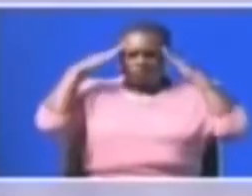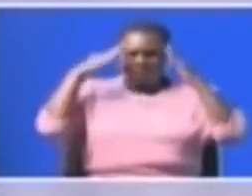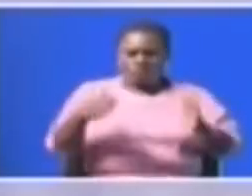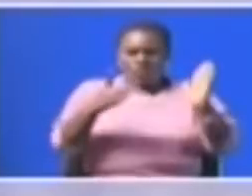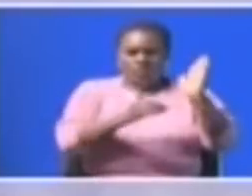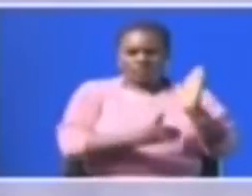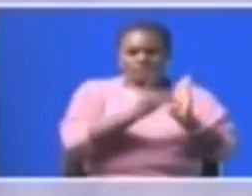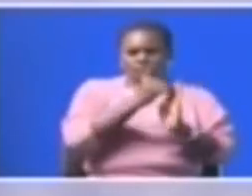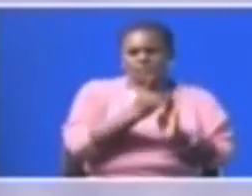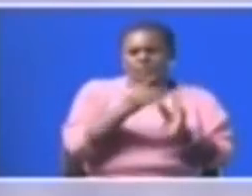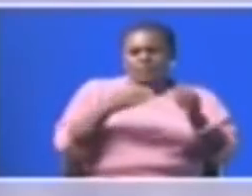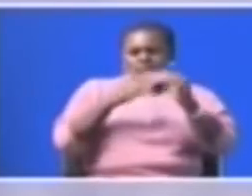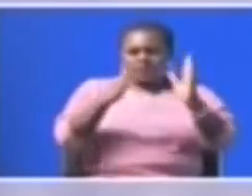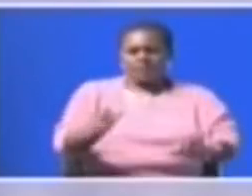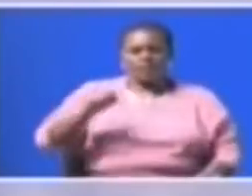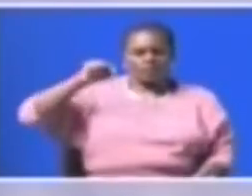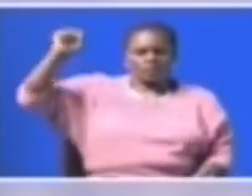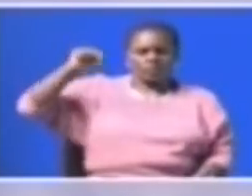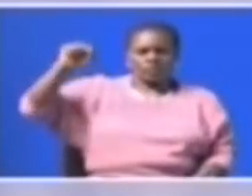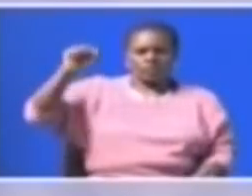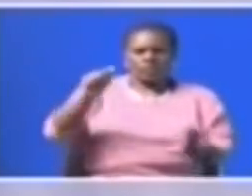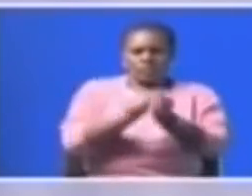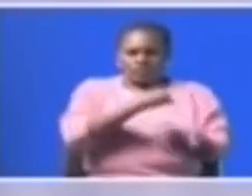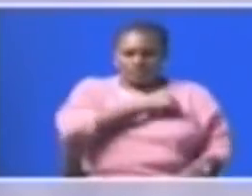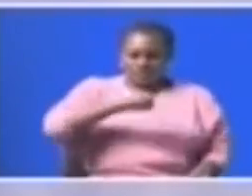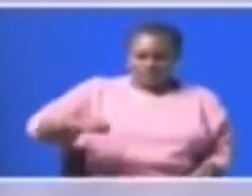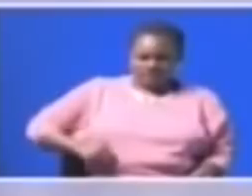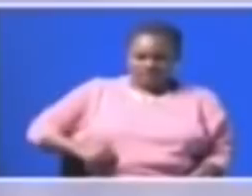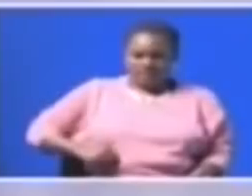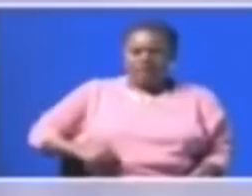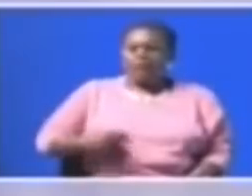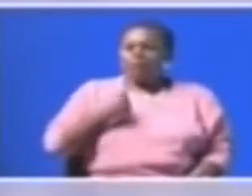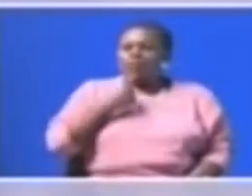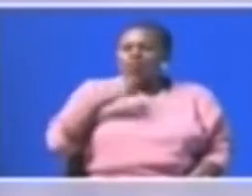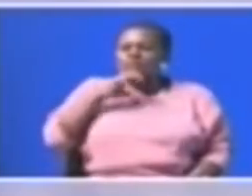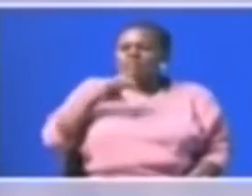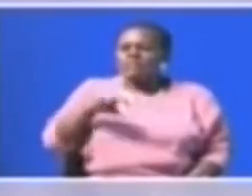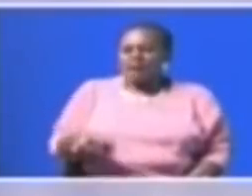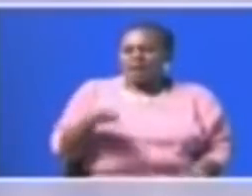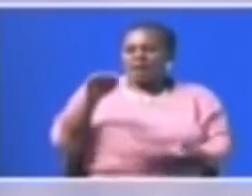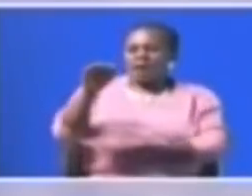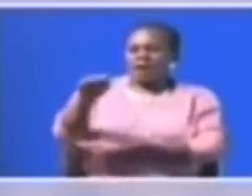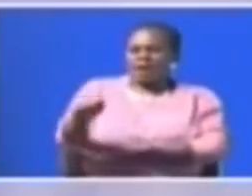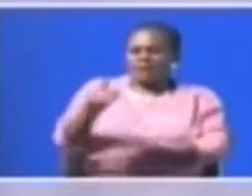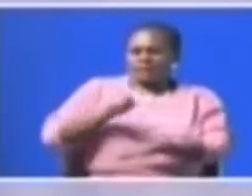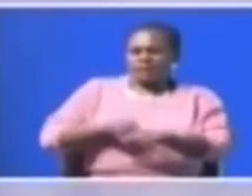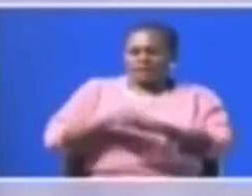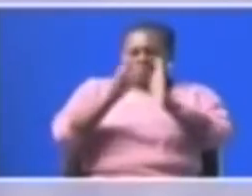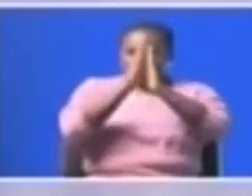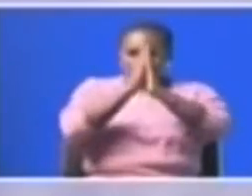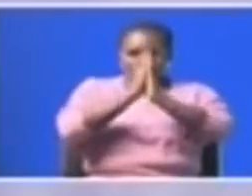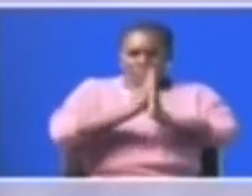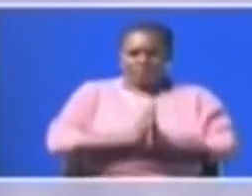maendeleo nchini. Viongozi wa kisiasa wakiongozwa na seneta wa Baringo Gideon Moi walitoa wito huo walipohudhuria ibada ya